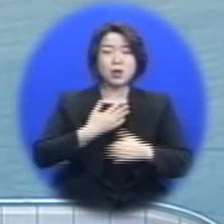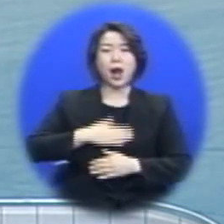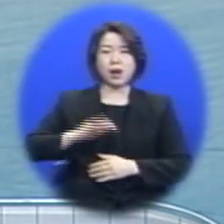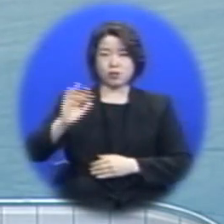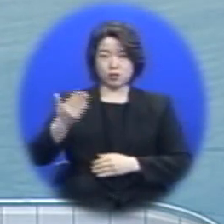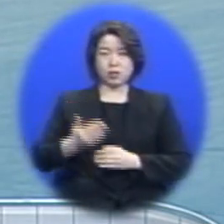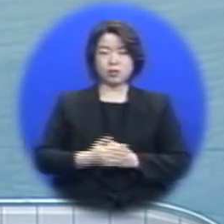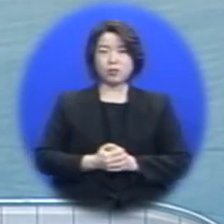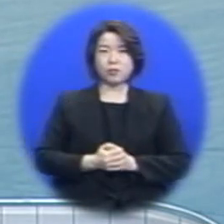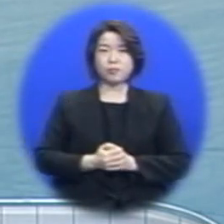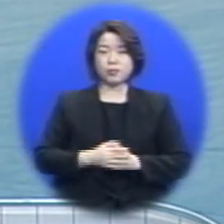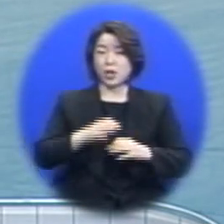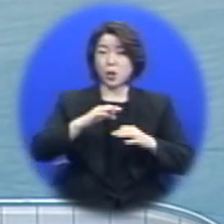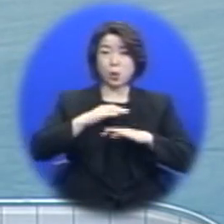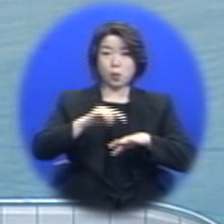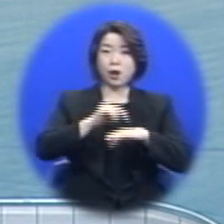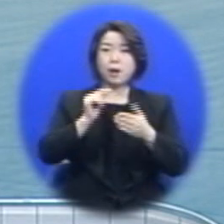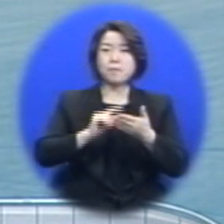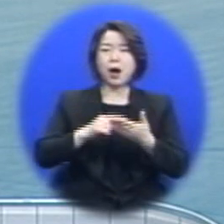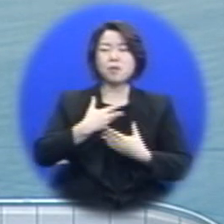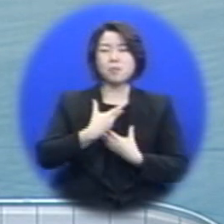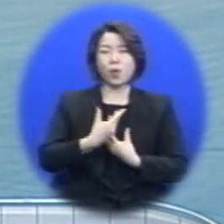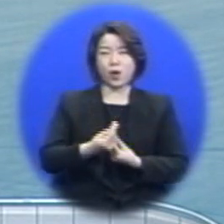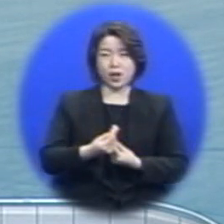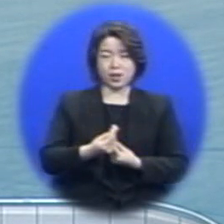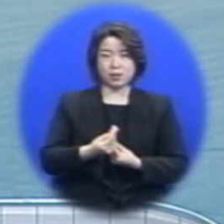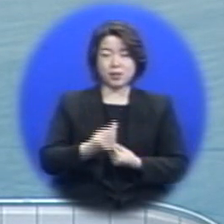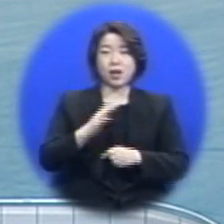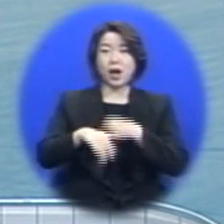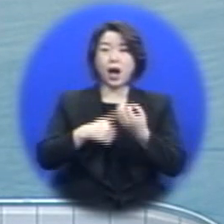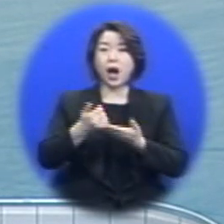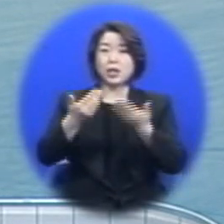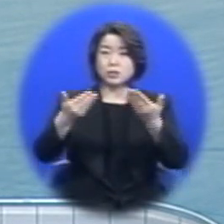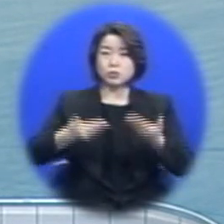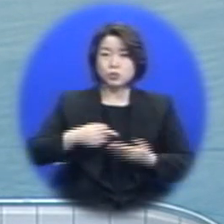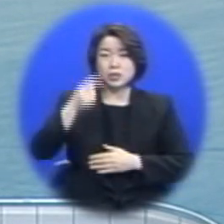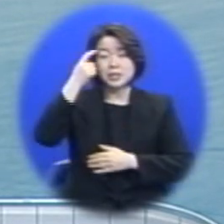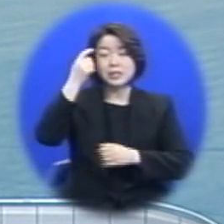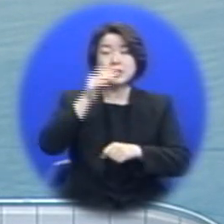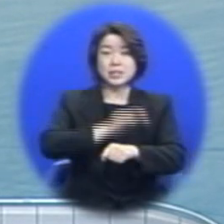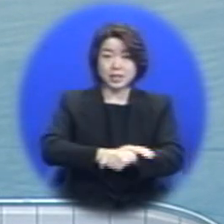됩니다. 놀라운 마음의 평안, 하나님이 주시는 지혜,